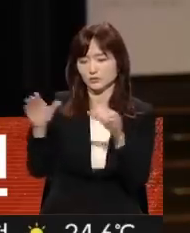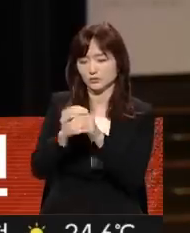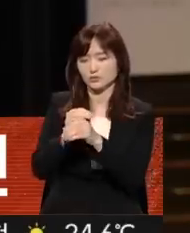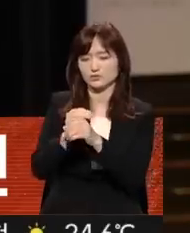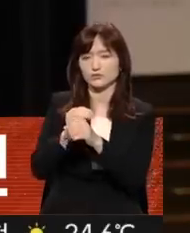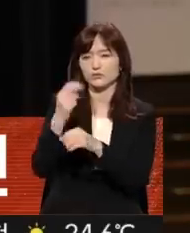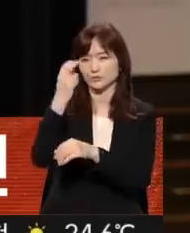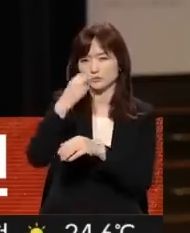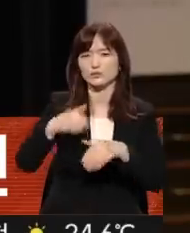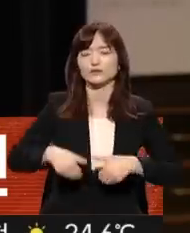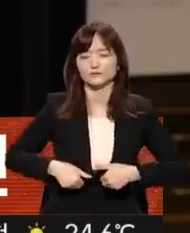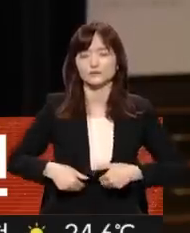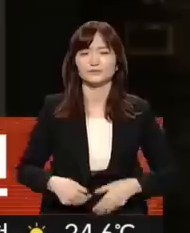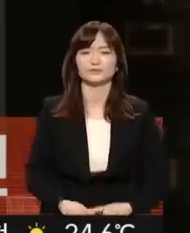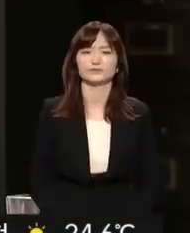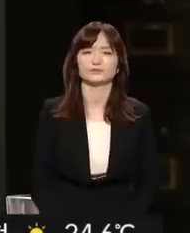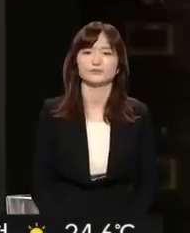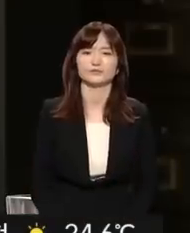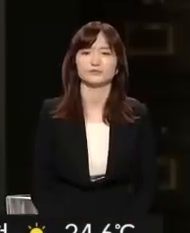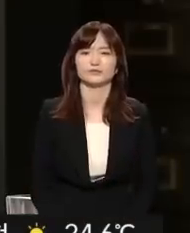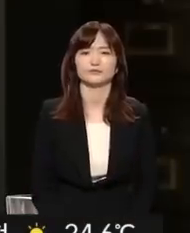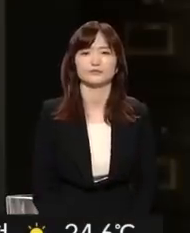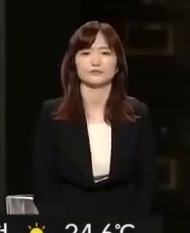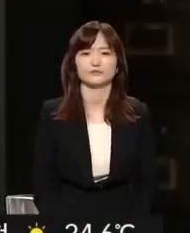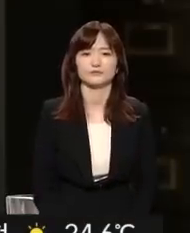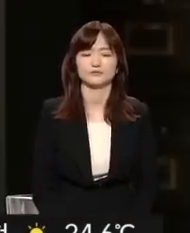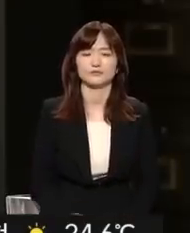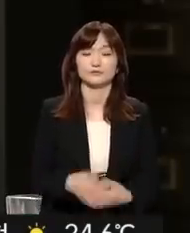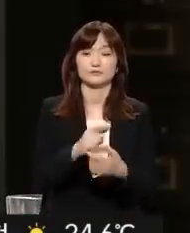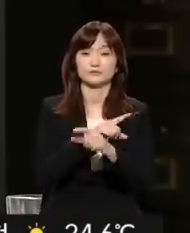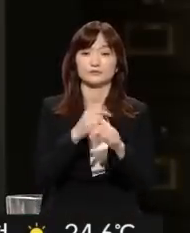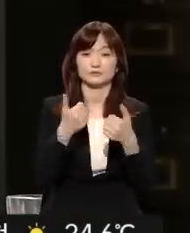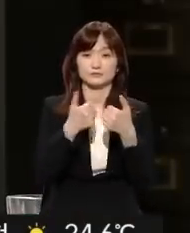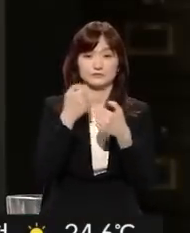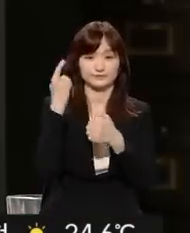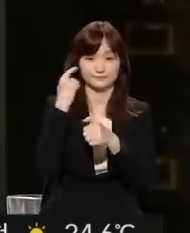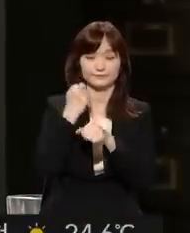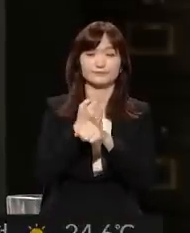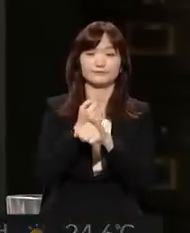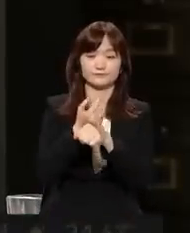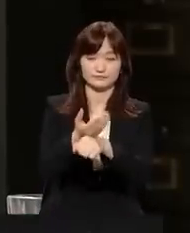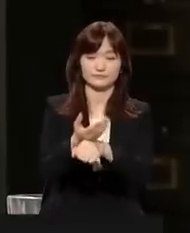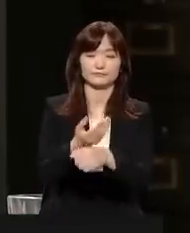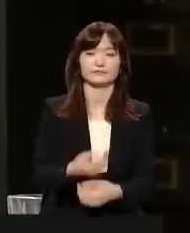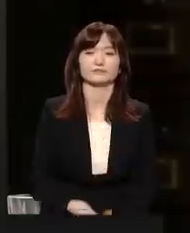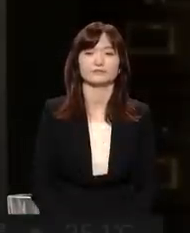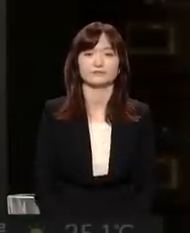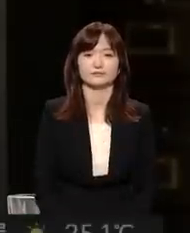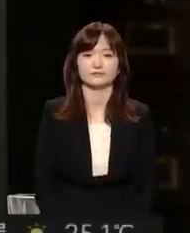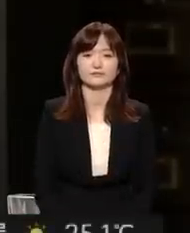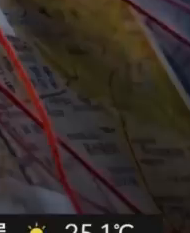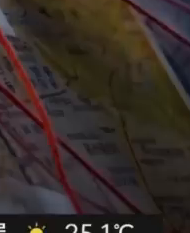보입니다. 알겠습니다. 자, 오늘 사건 이렇게 정리하고요. 별별 상담소 이어갑니다.